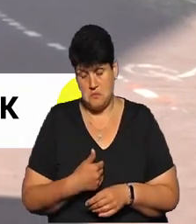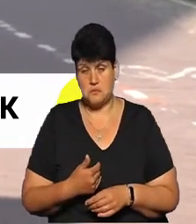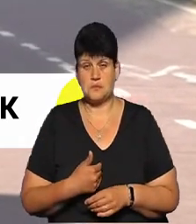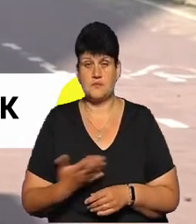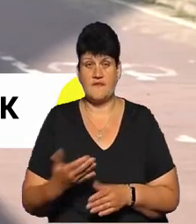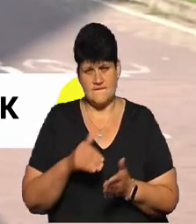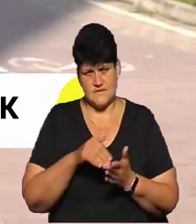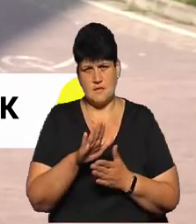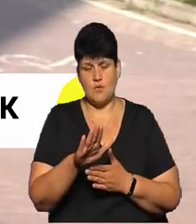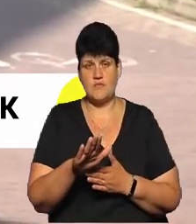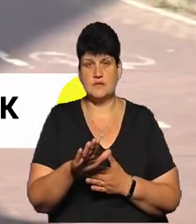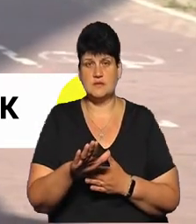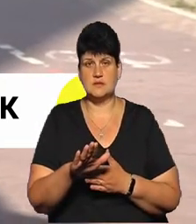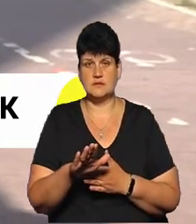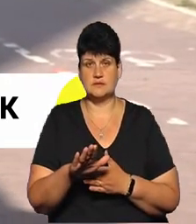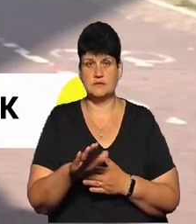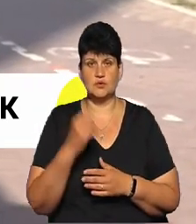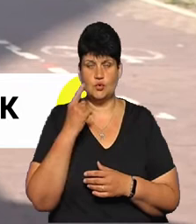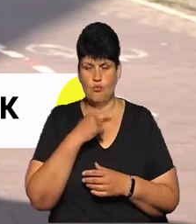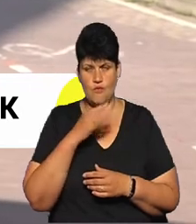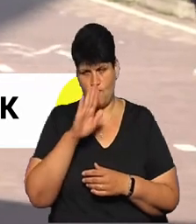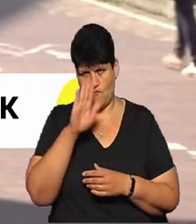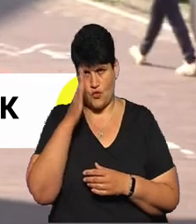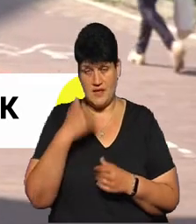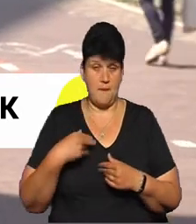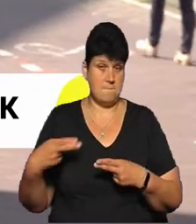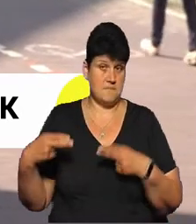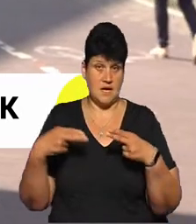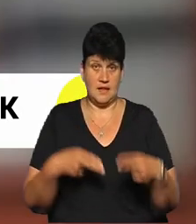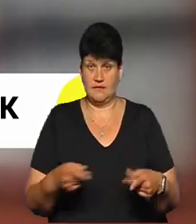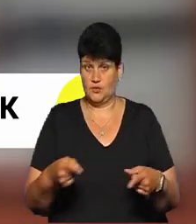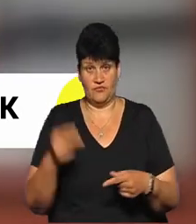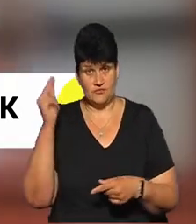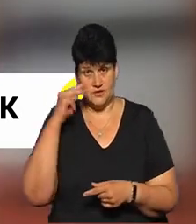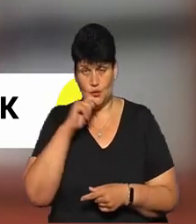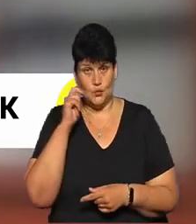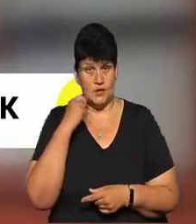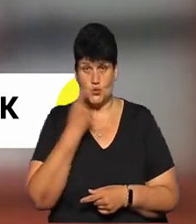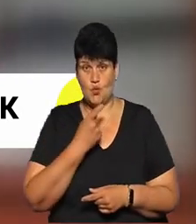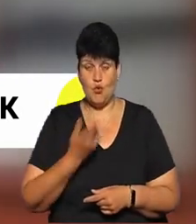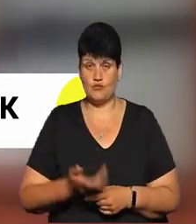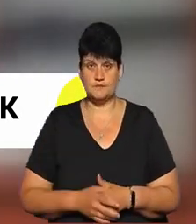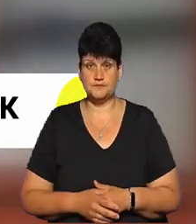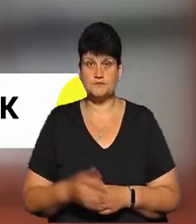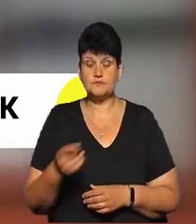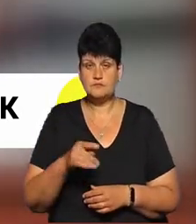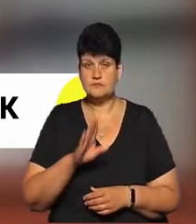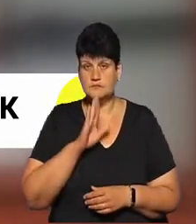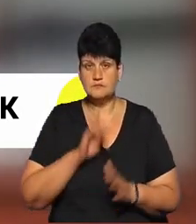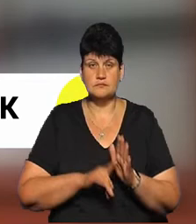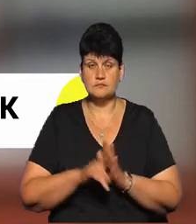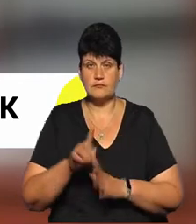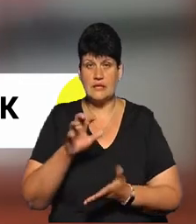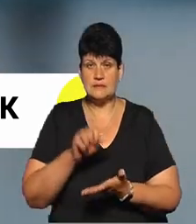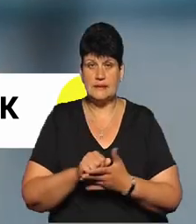від мови агресора. Тому я зараз приїхала до Тернополя навчати українську мову. У Тернополі жінка почала займатися танцями